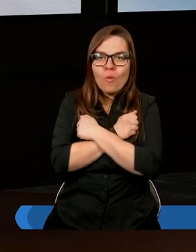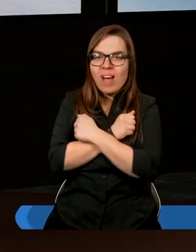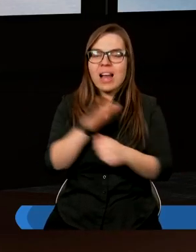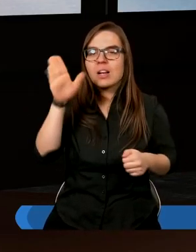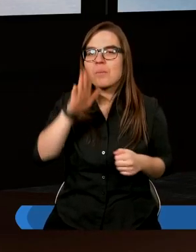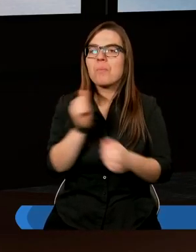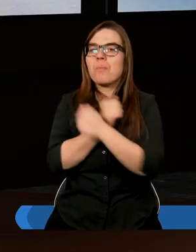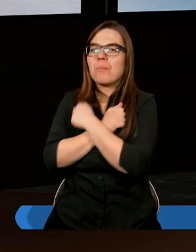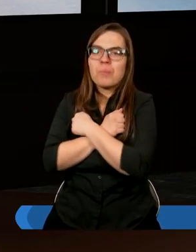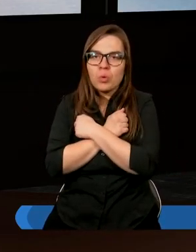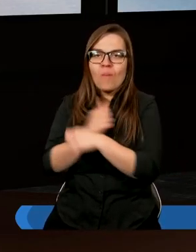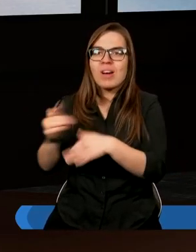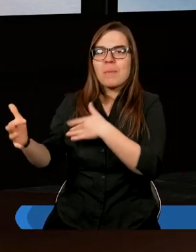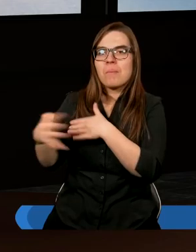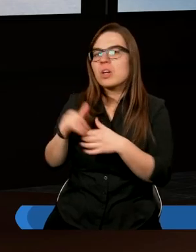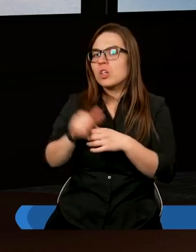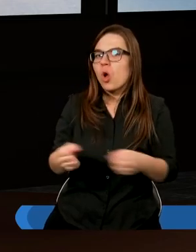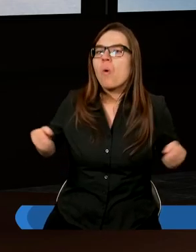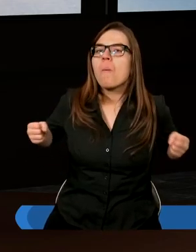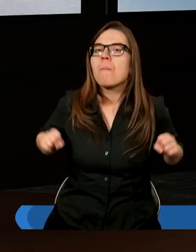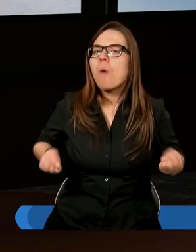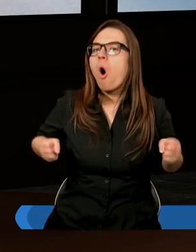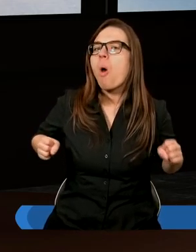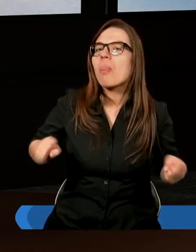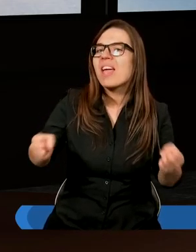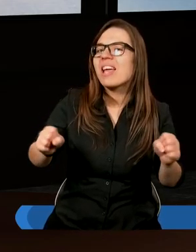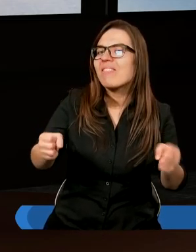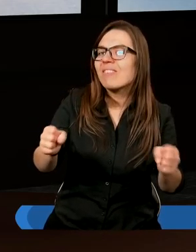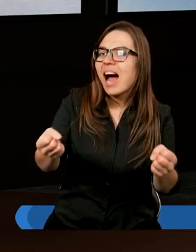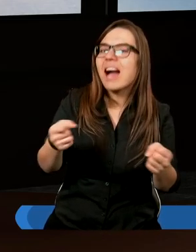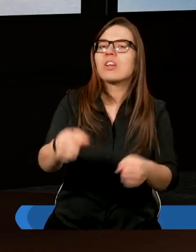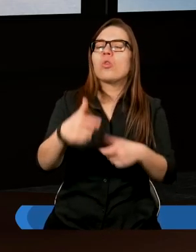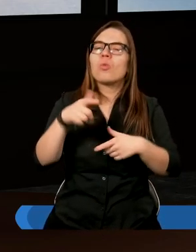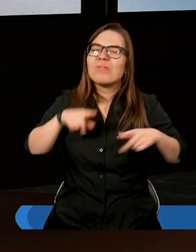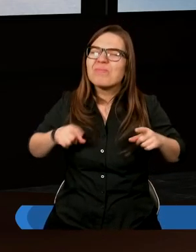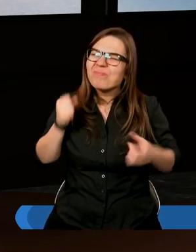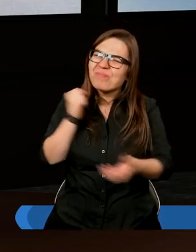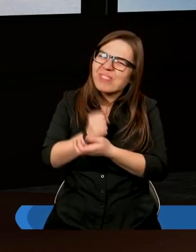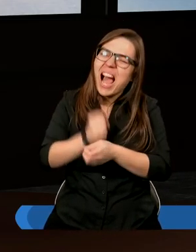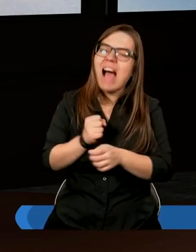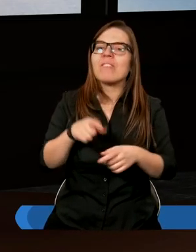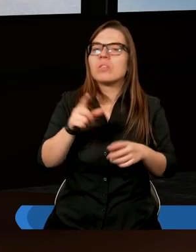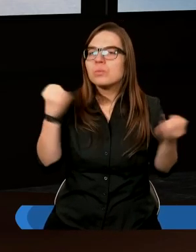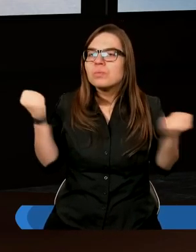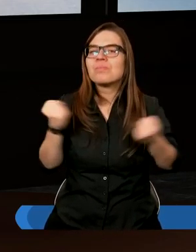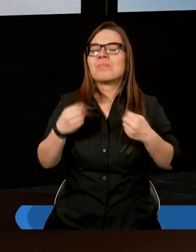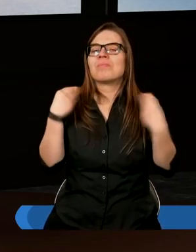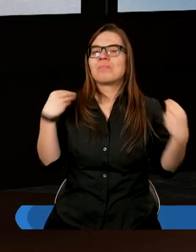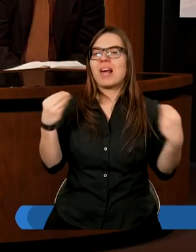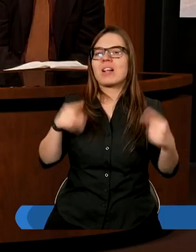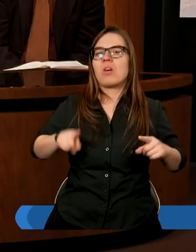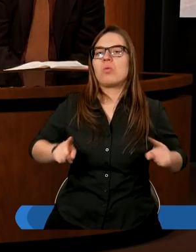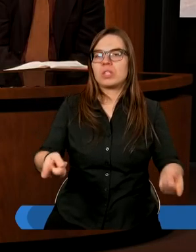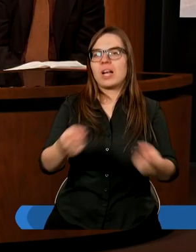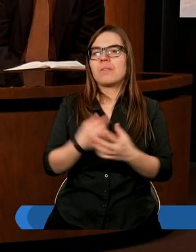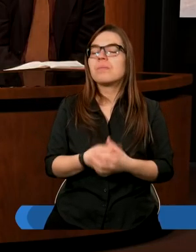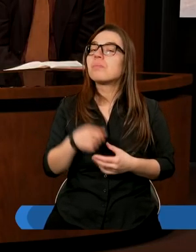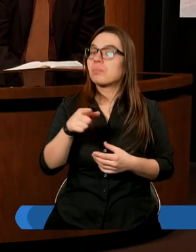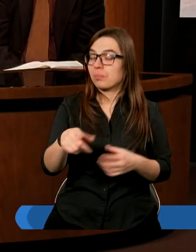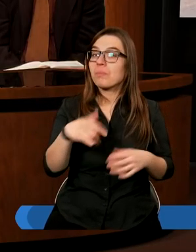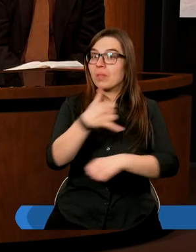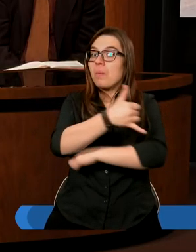i miłowania bliźniego są motywacją i siłą sprawczą wszelkich naszych poczynań tak dobrze że